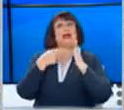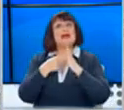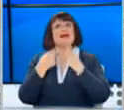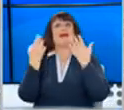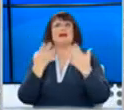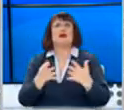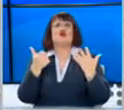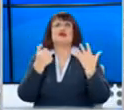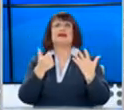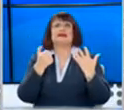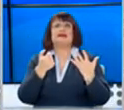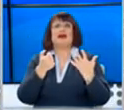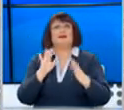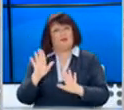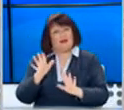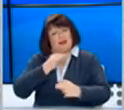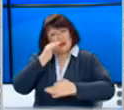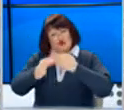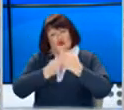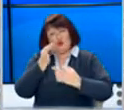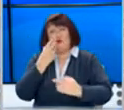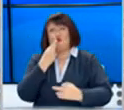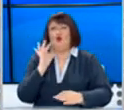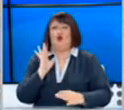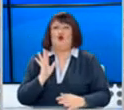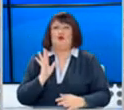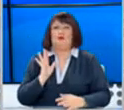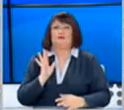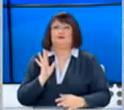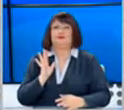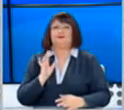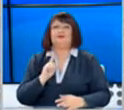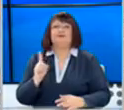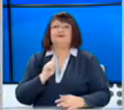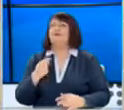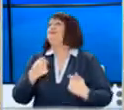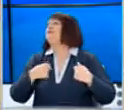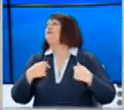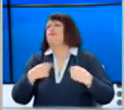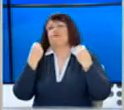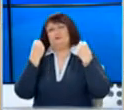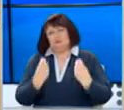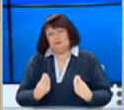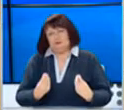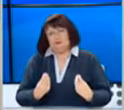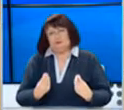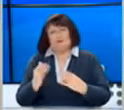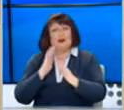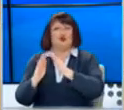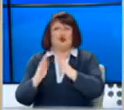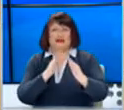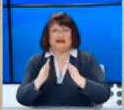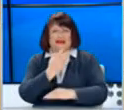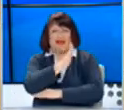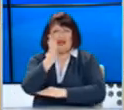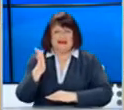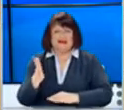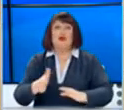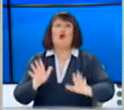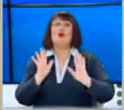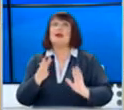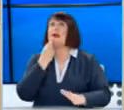Γιατί έγινε αυτό? Να σας εξηγήσω γιατί έγινε αυτό. Δεν έγινε γιατί γίναμε κατά ανάγκη καλύτεροι στην προστασία των δασών. Έγινε γιατί σε